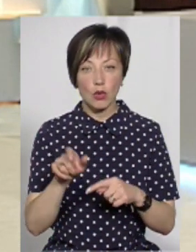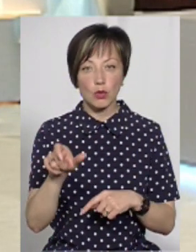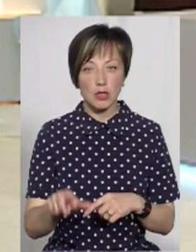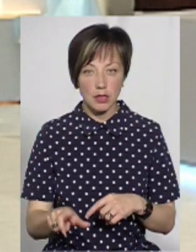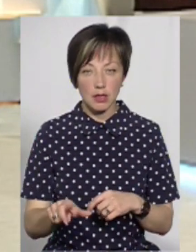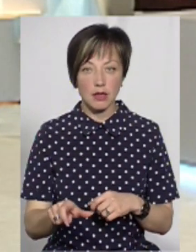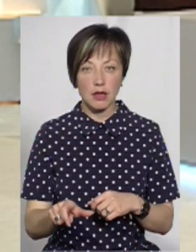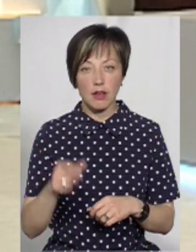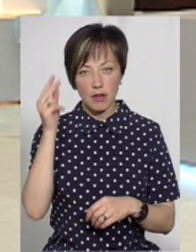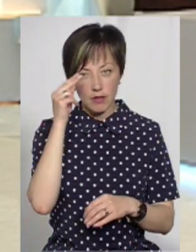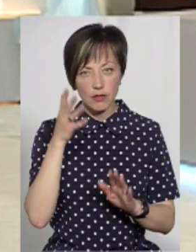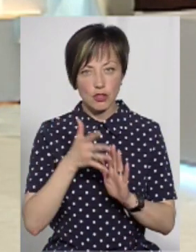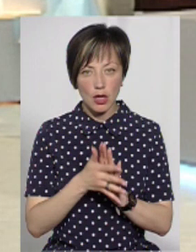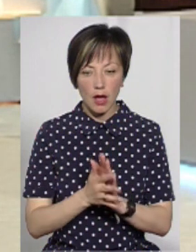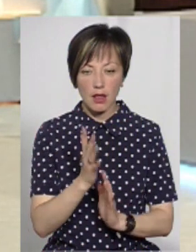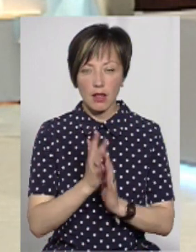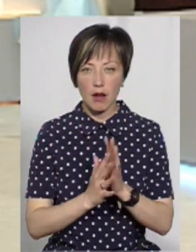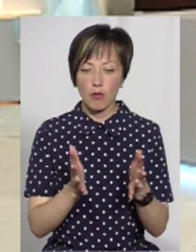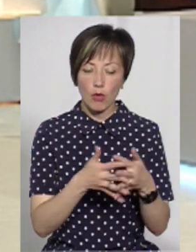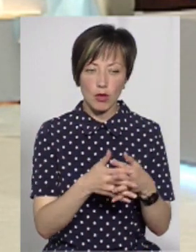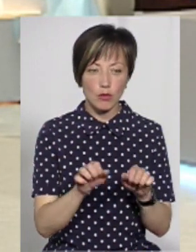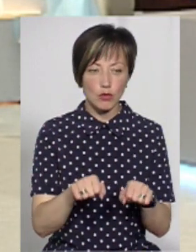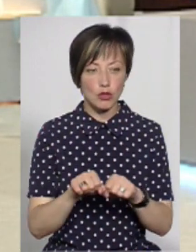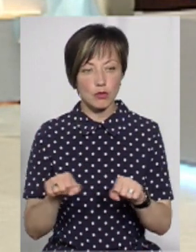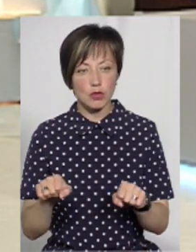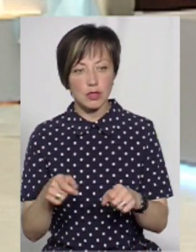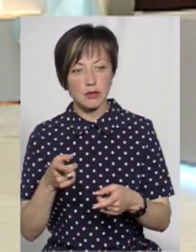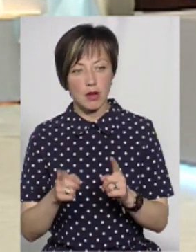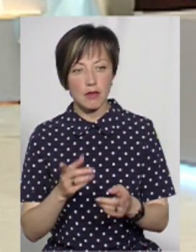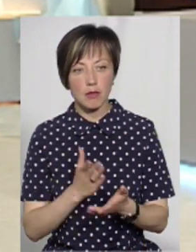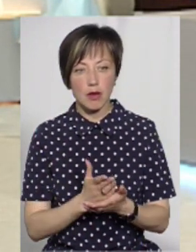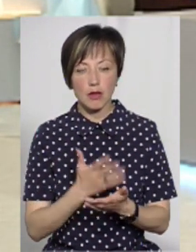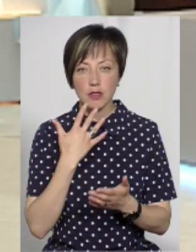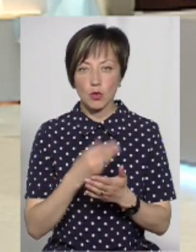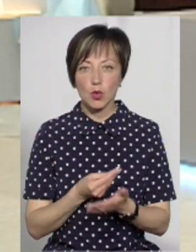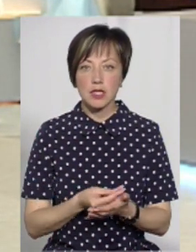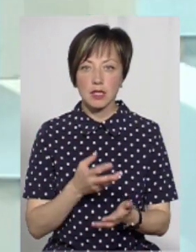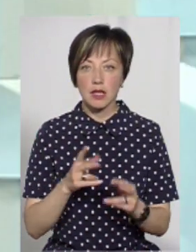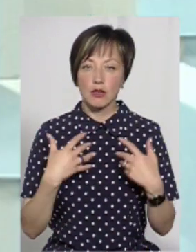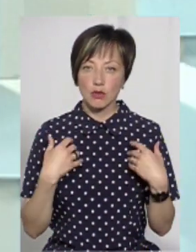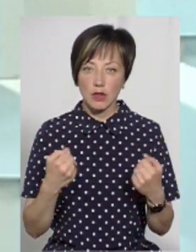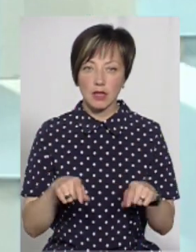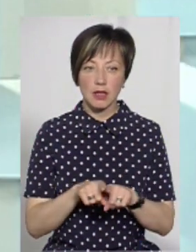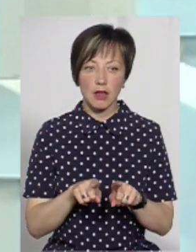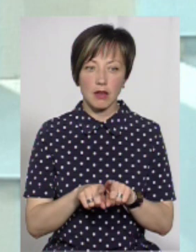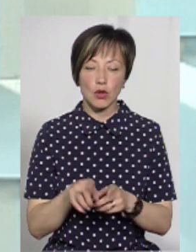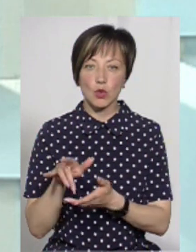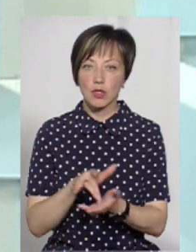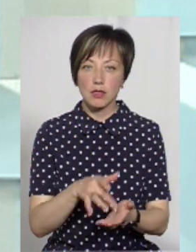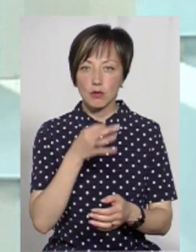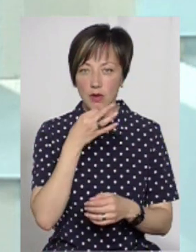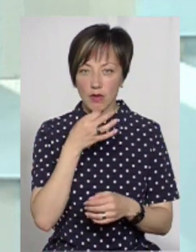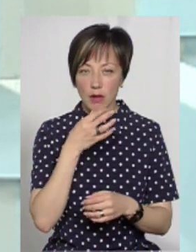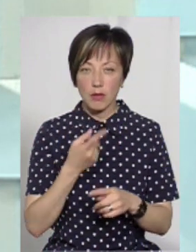людина вивчає, які трави можна поєднувати, які не можна. І вони справді мають таку свою цінність, як і для здоров'я, так і для якоїсь